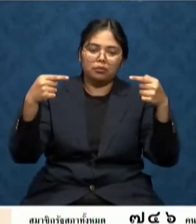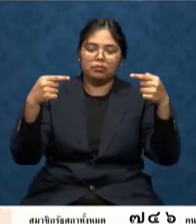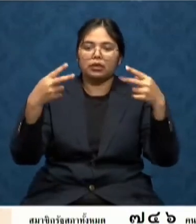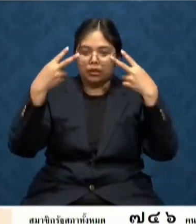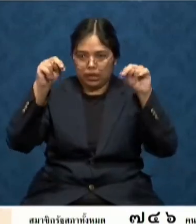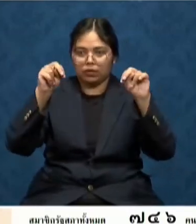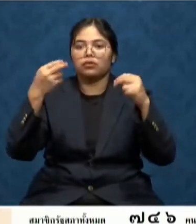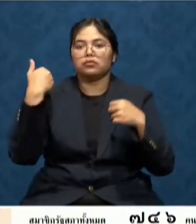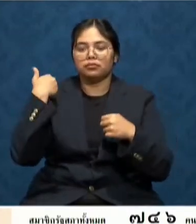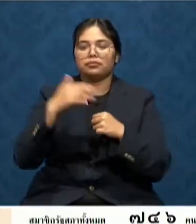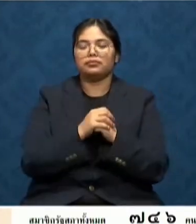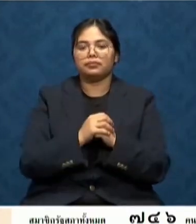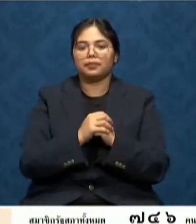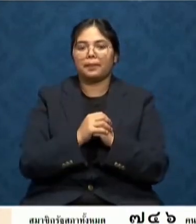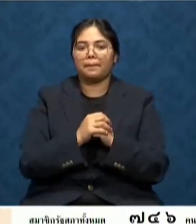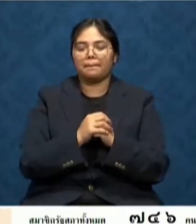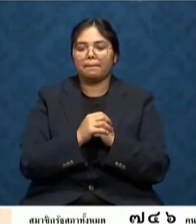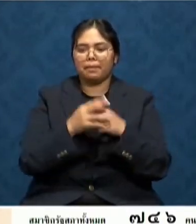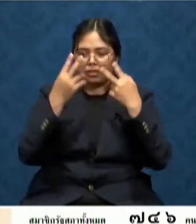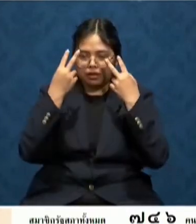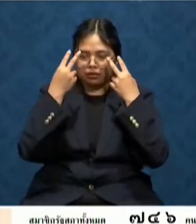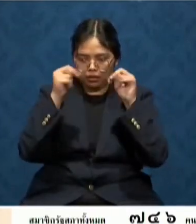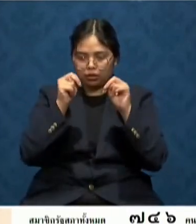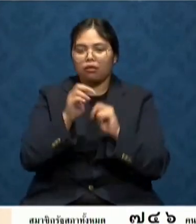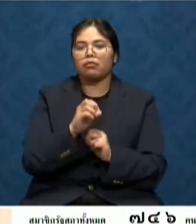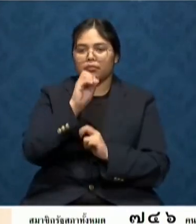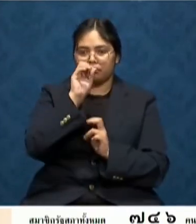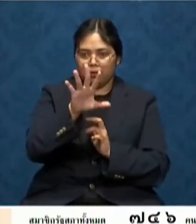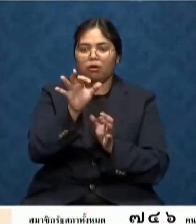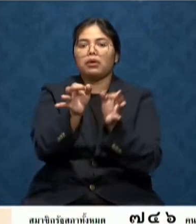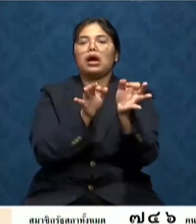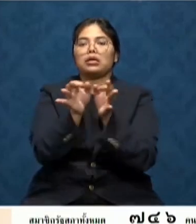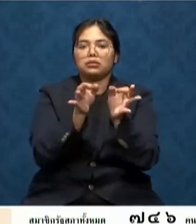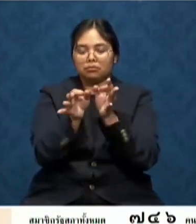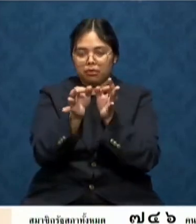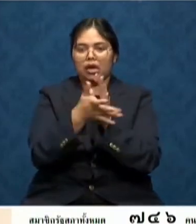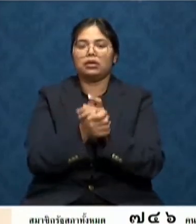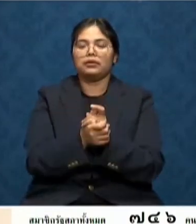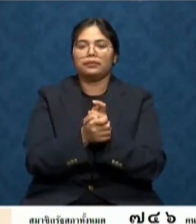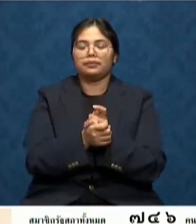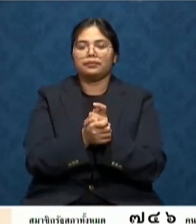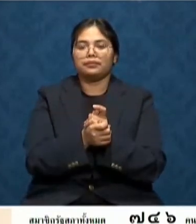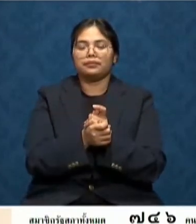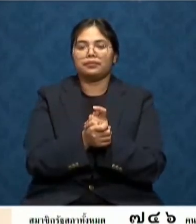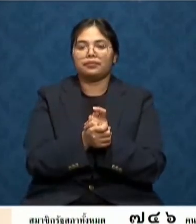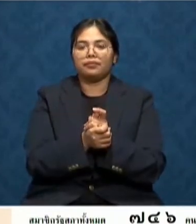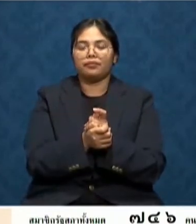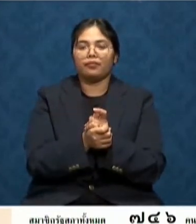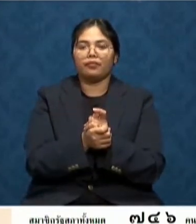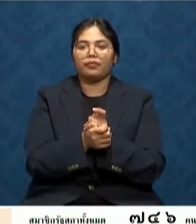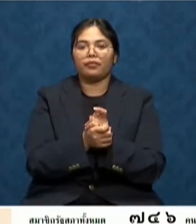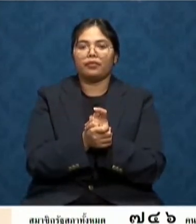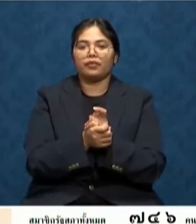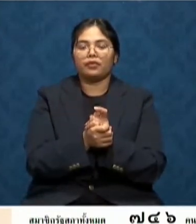นายกท่นายกก็คงจะพูดพืชีท แงในส่ที่เมื่อถูก